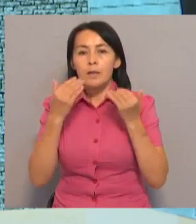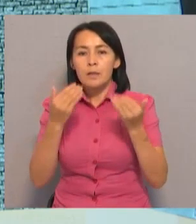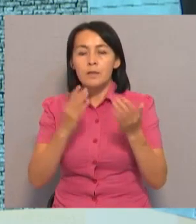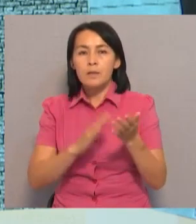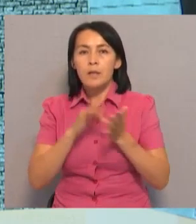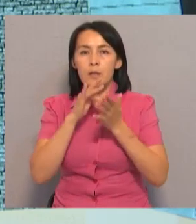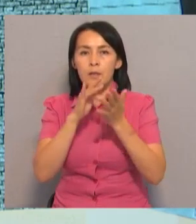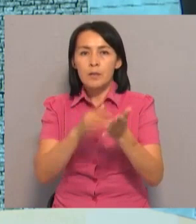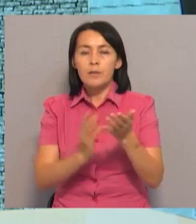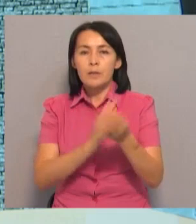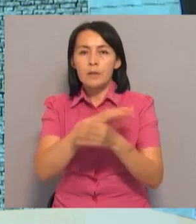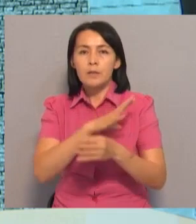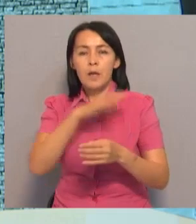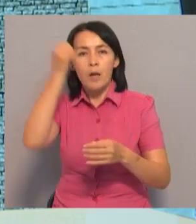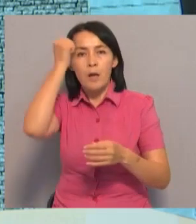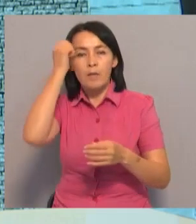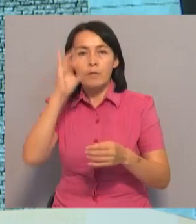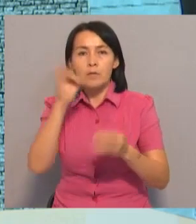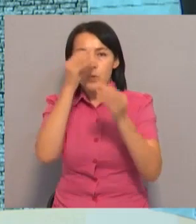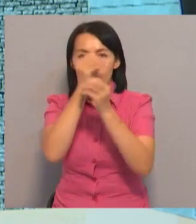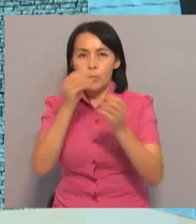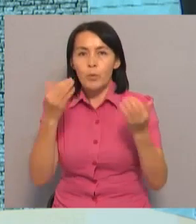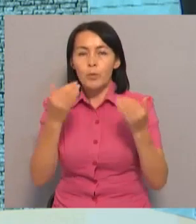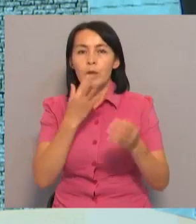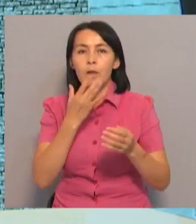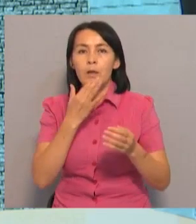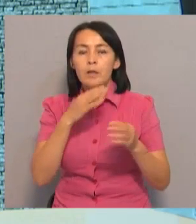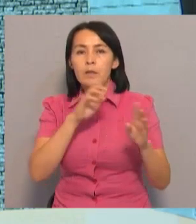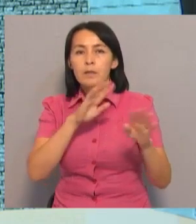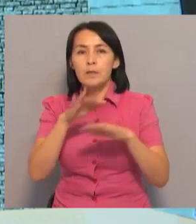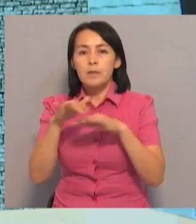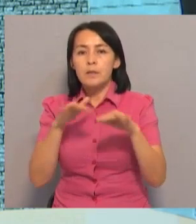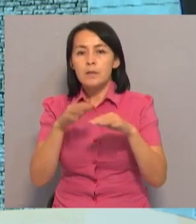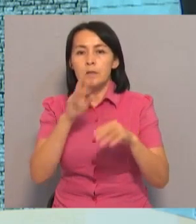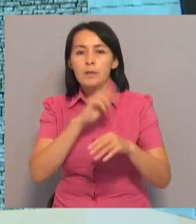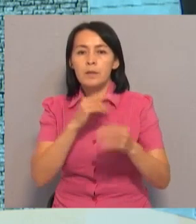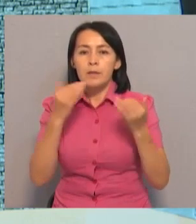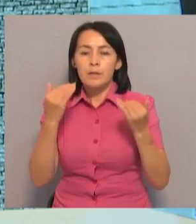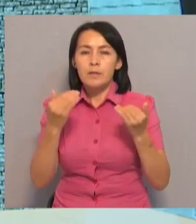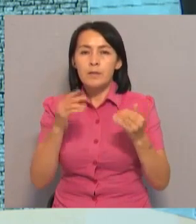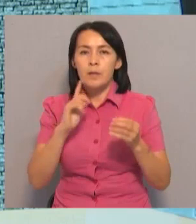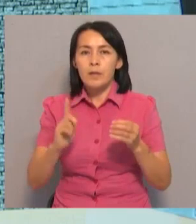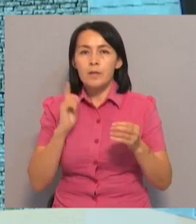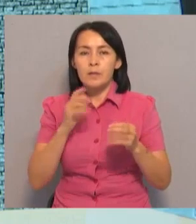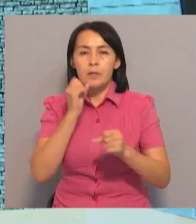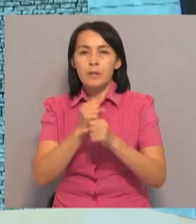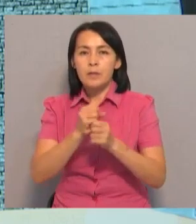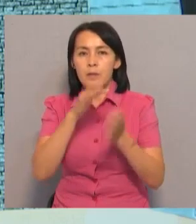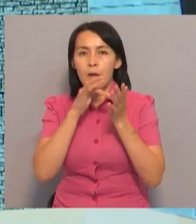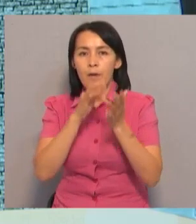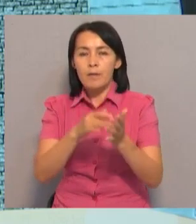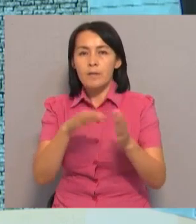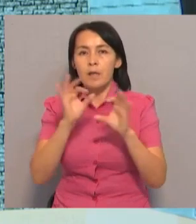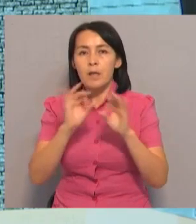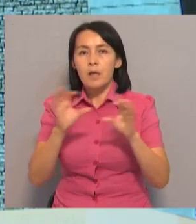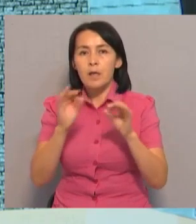были представлены памятники истории и культуры, национальные изделия и роботы работы ремесленников. Гиды-экскурсоводы рассказали